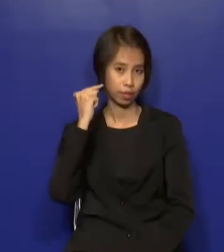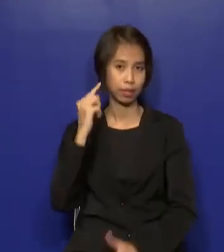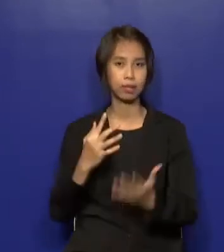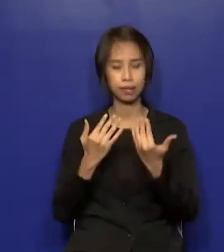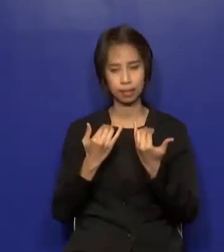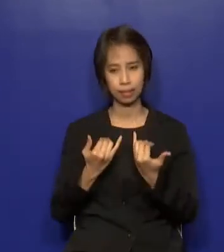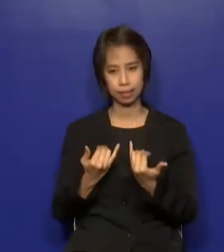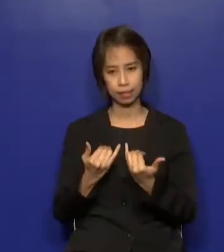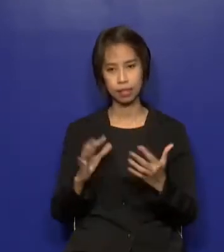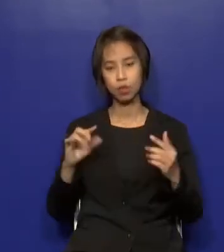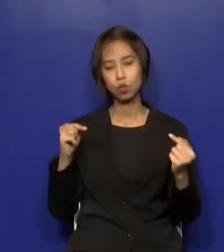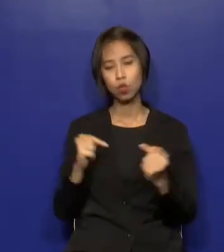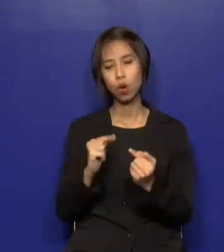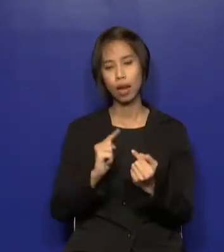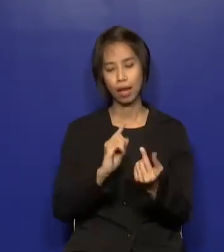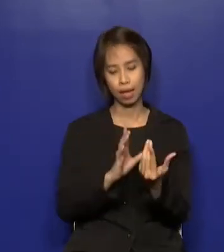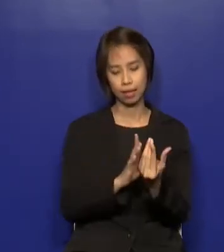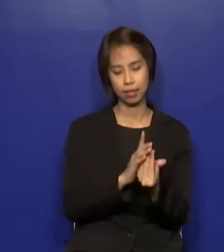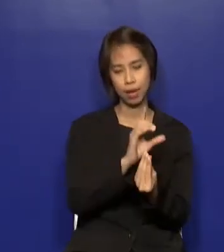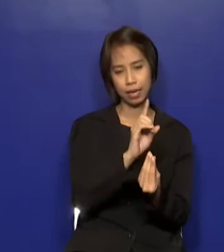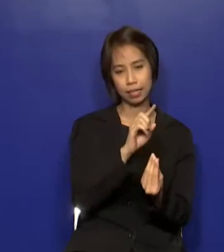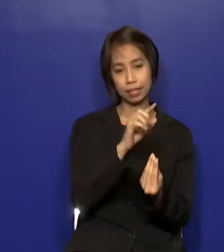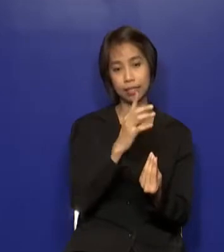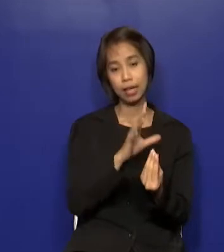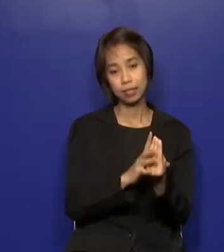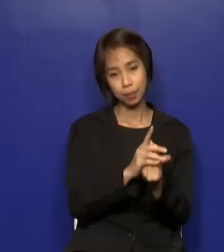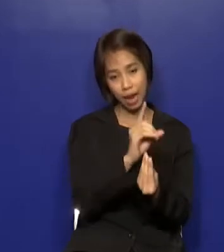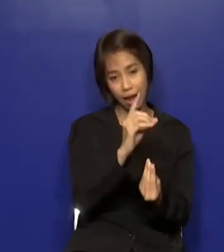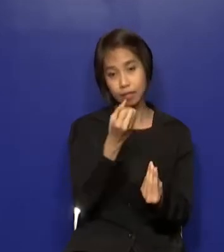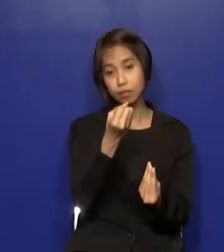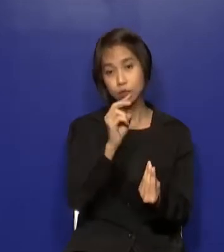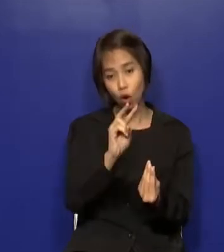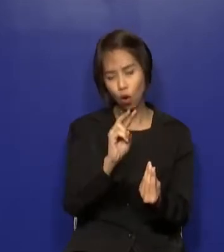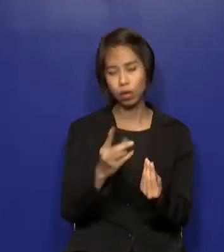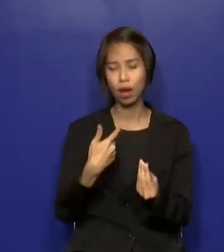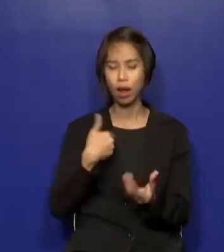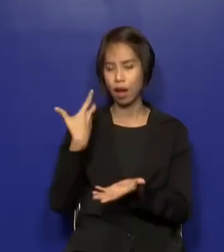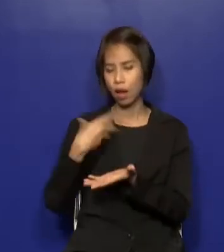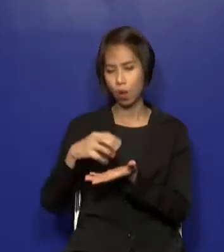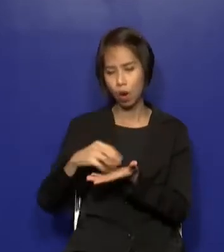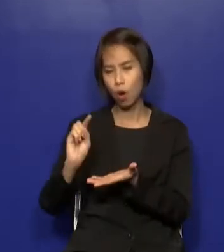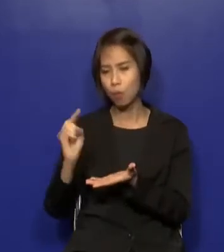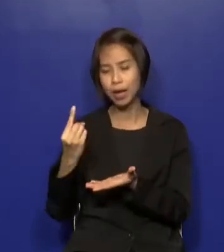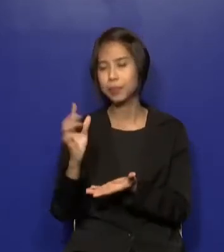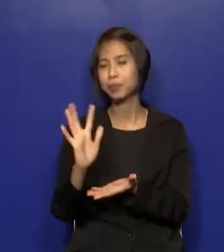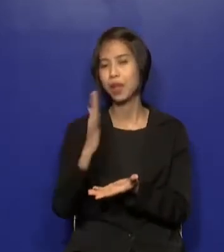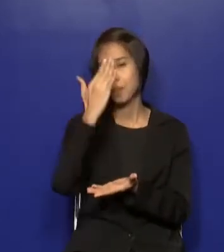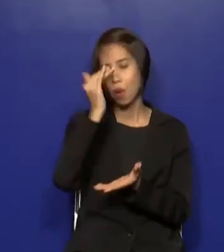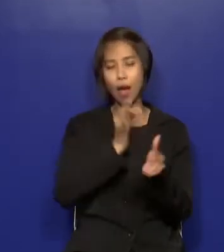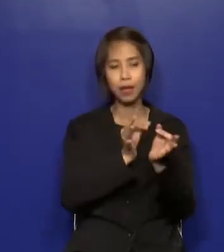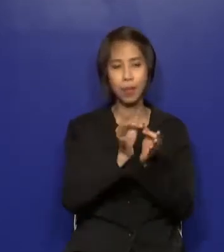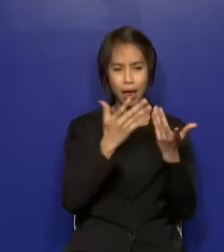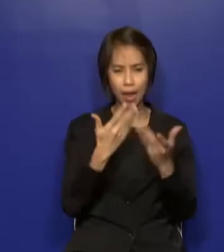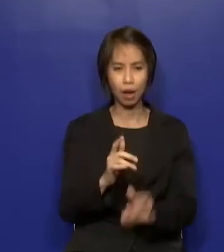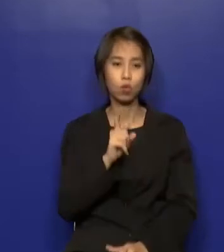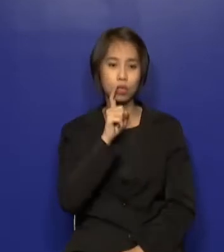ดาห์นี่จะไม่พูดซ้ำเพราะได้ชี้แจงเหตุผลไปแล้วนะคะถามว่าทำไมต้องมีการกำหนดเป็นตัวเลข